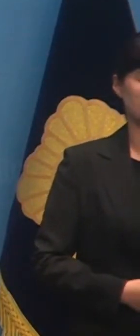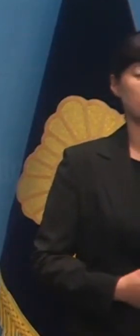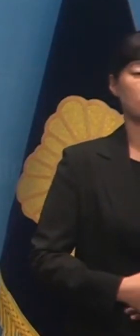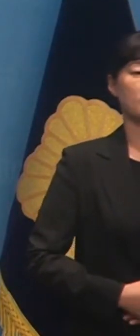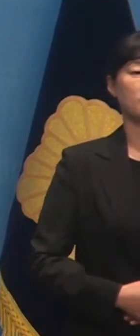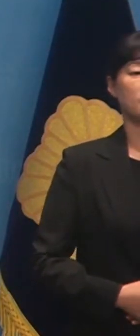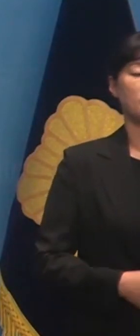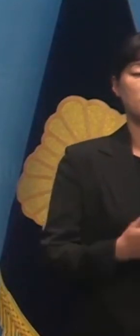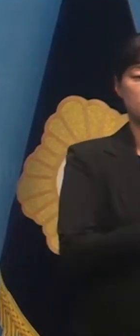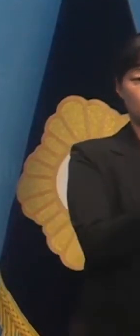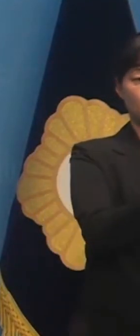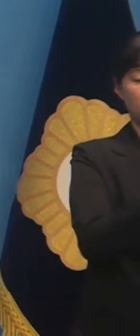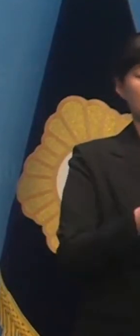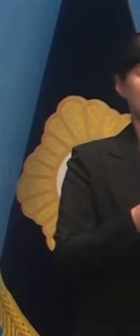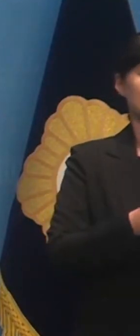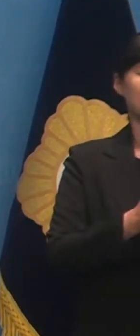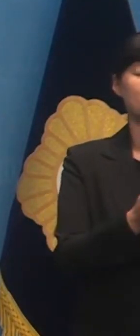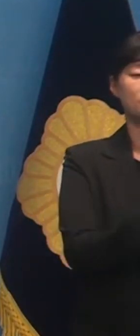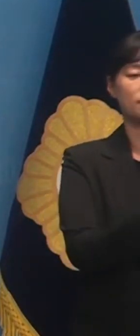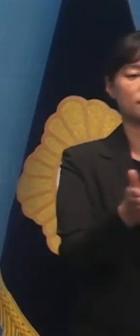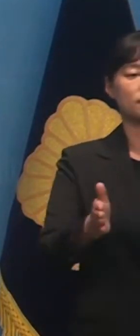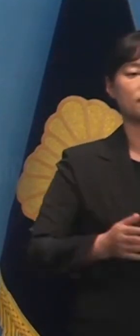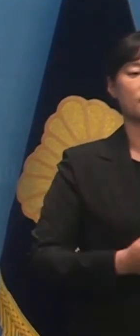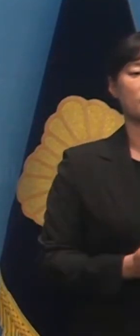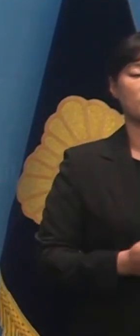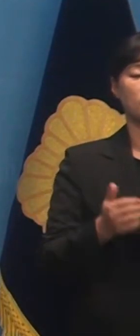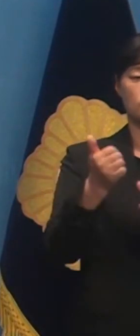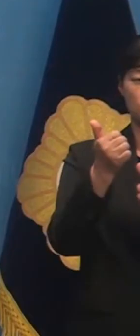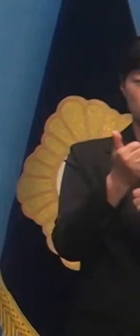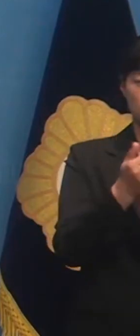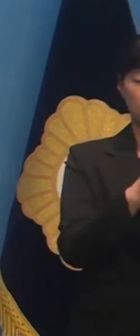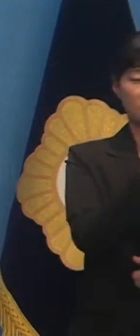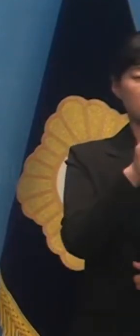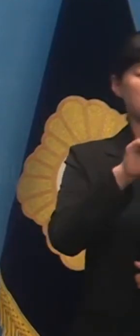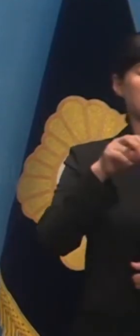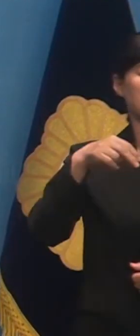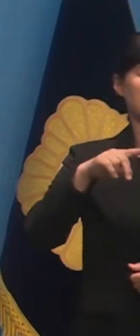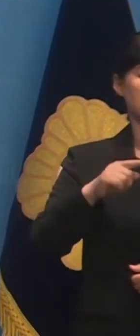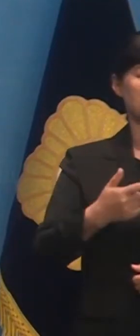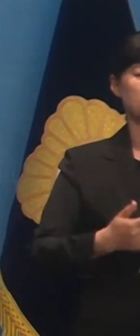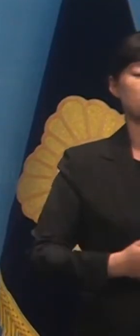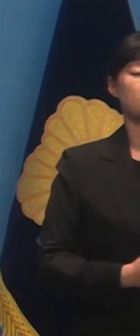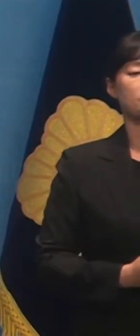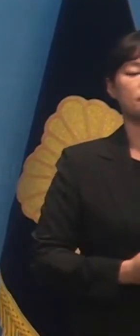네, 진보당 브리핑 시작하겠습니다. 부대변인 이미선입니다.